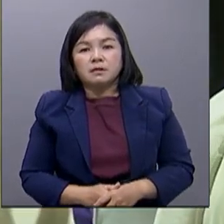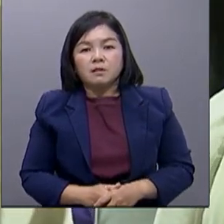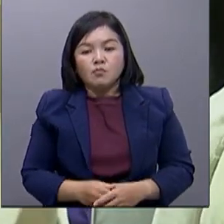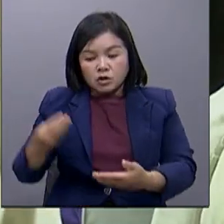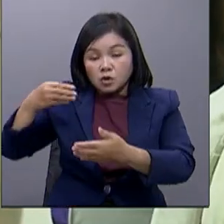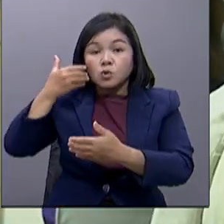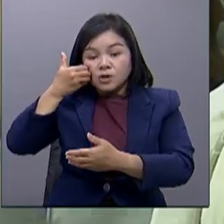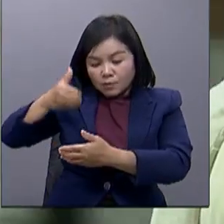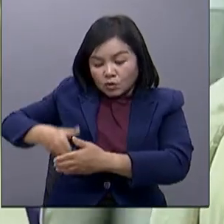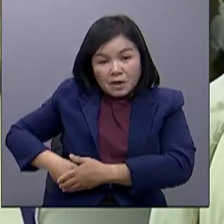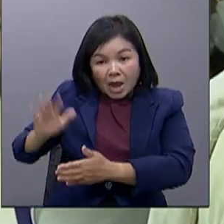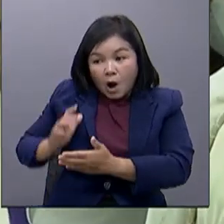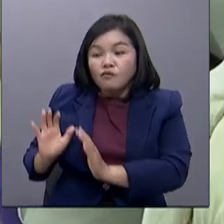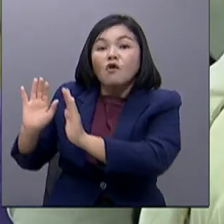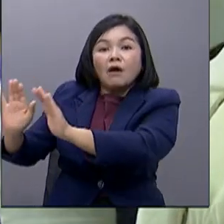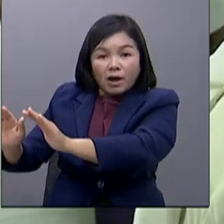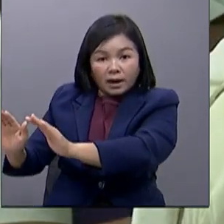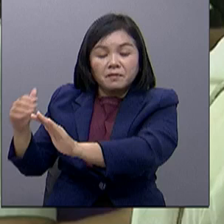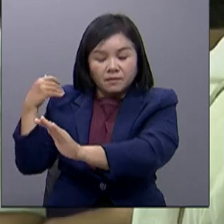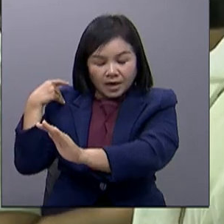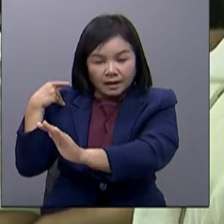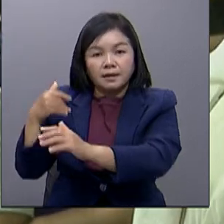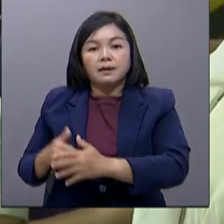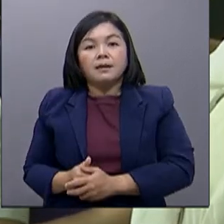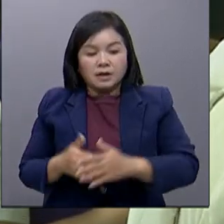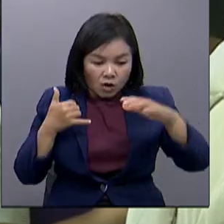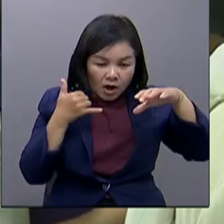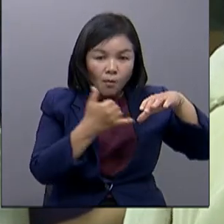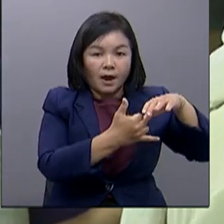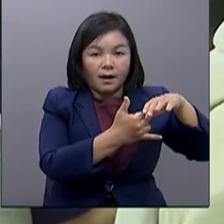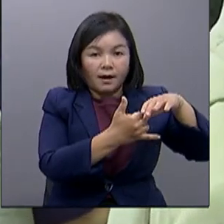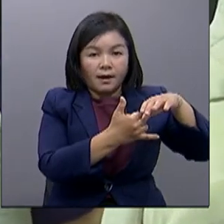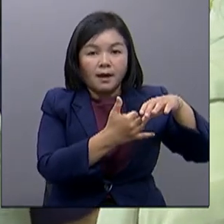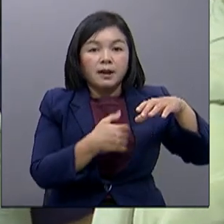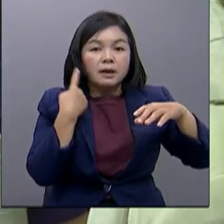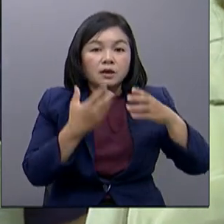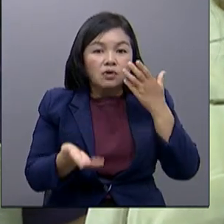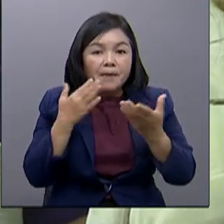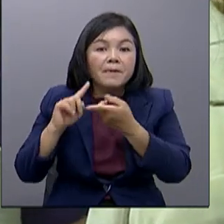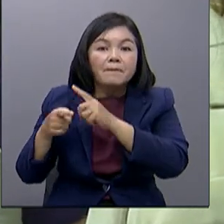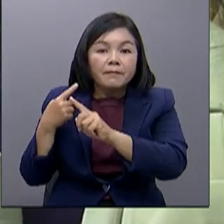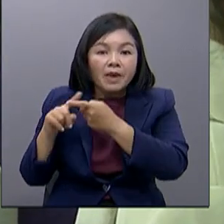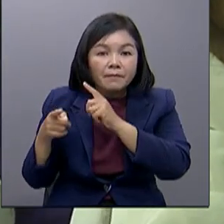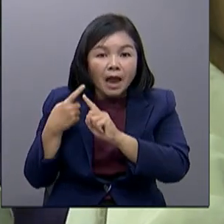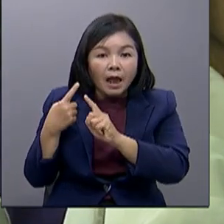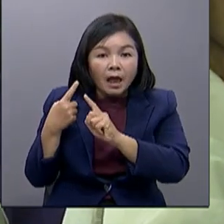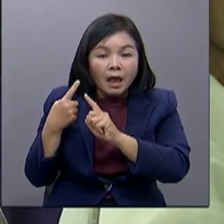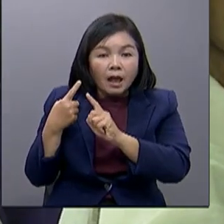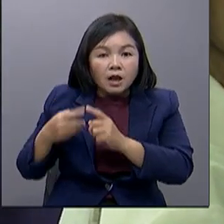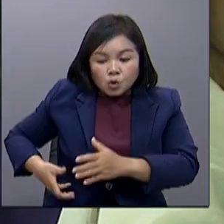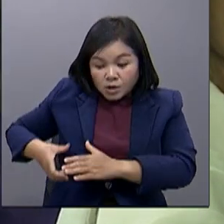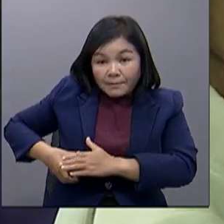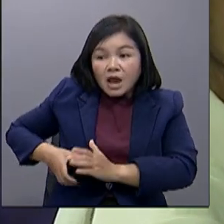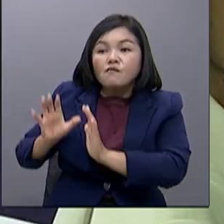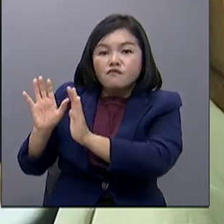เลยครับเข้าเลยครับหรือท่านใที่มีเพื่อนที่สาฝากโทรศัพท์